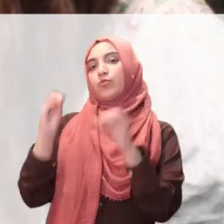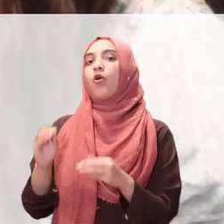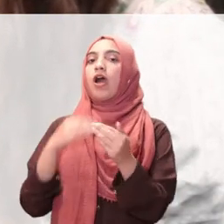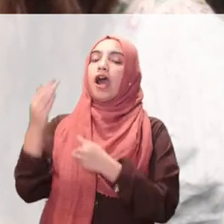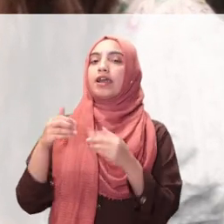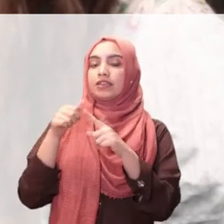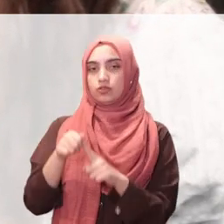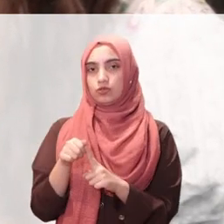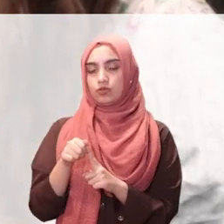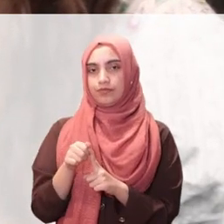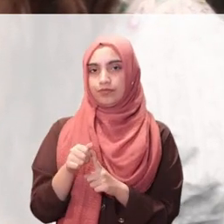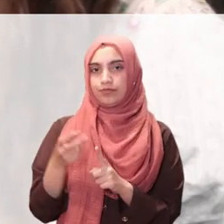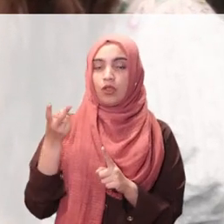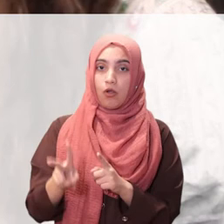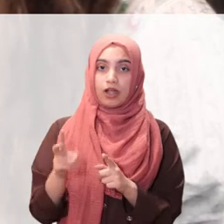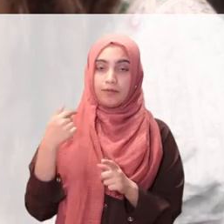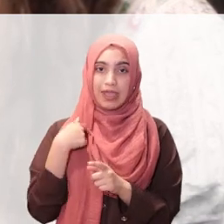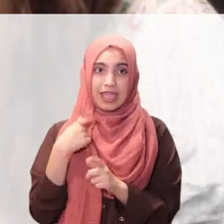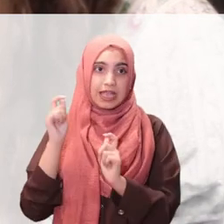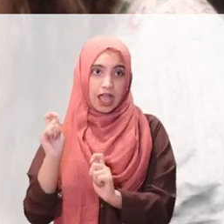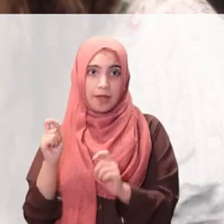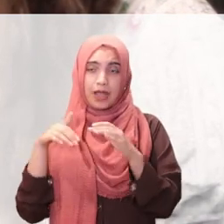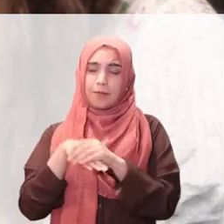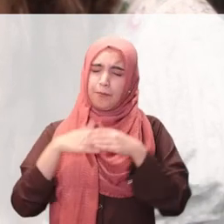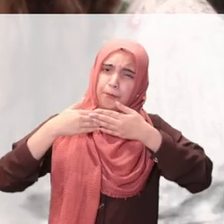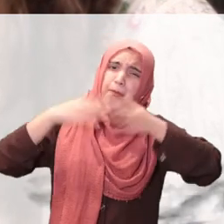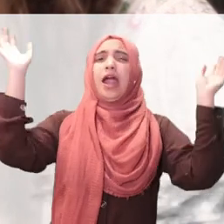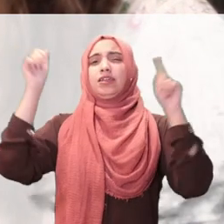टो गिव बैक 10